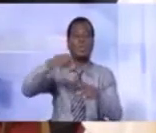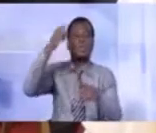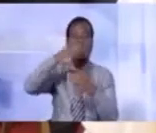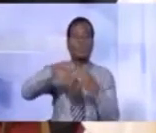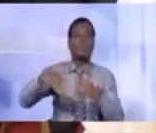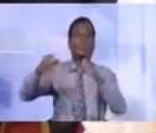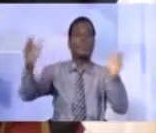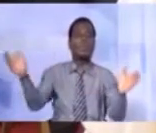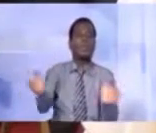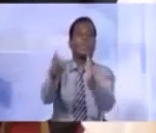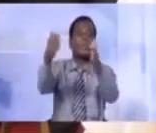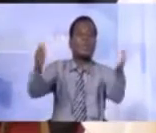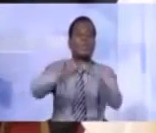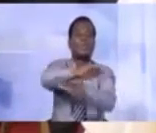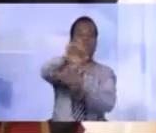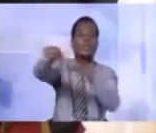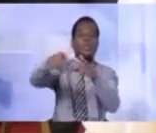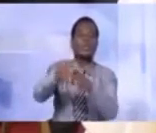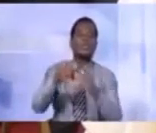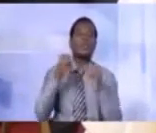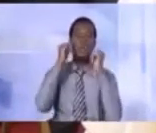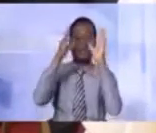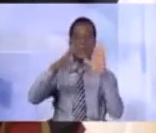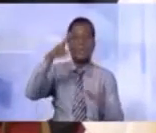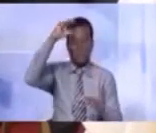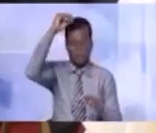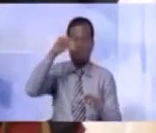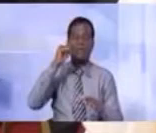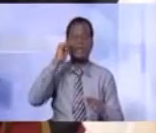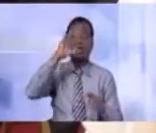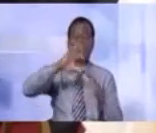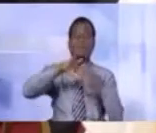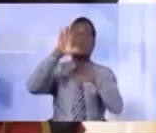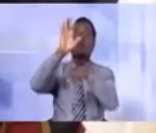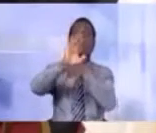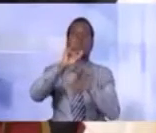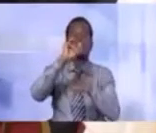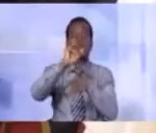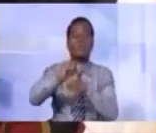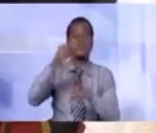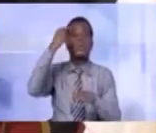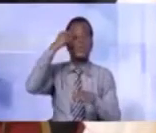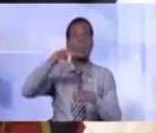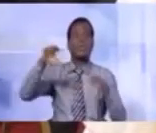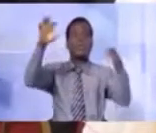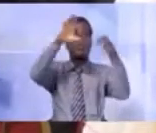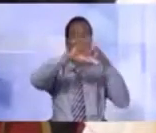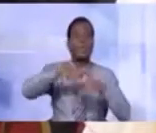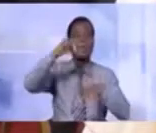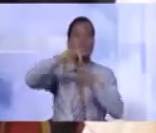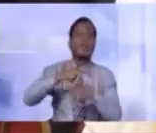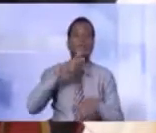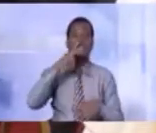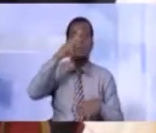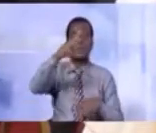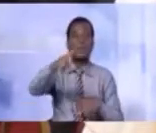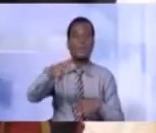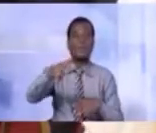rassembler tous les fils et toutes les filles de la côte d'ivoire pour une réconciliation très